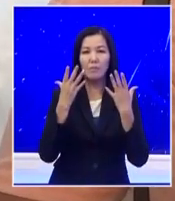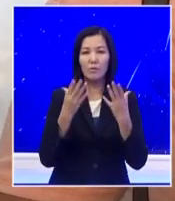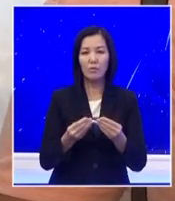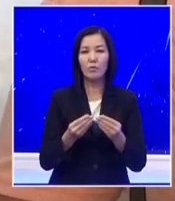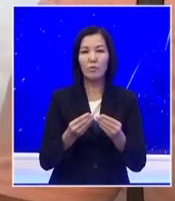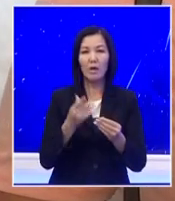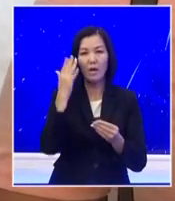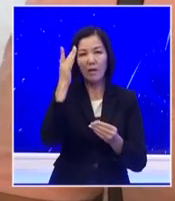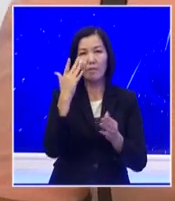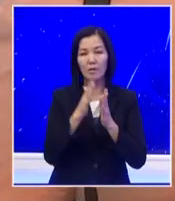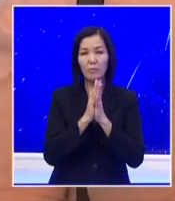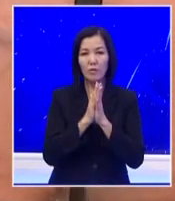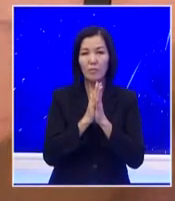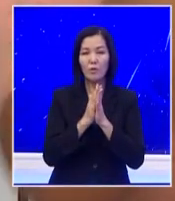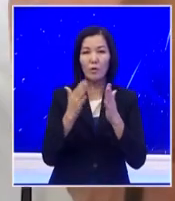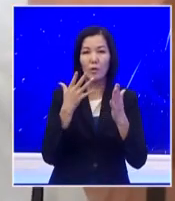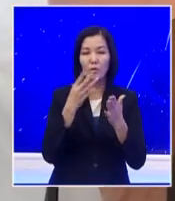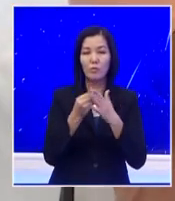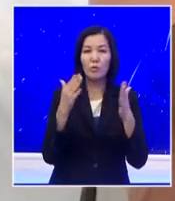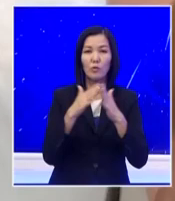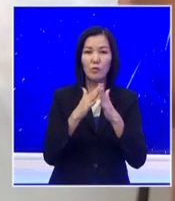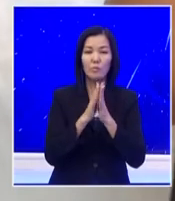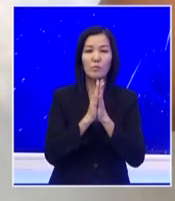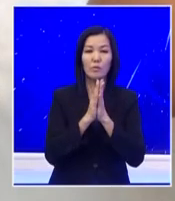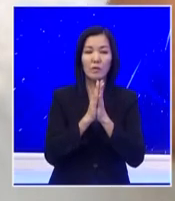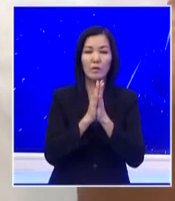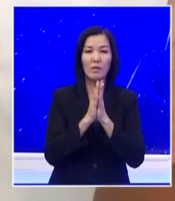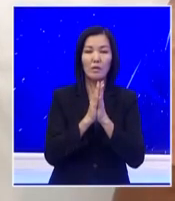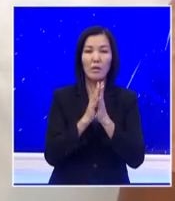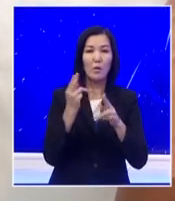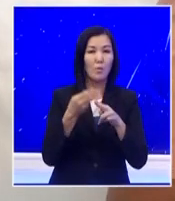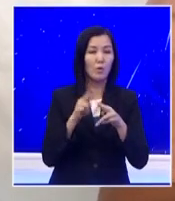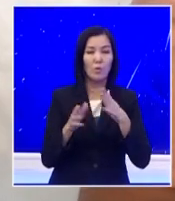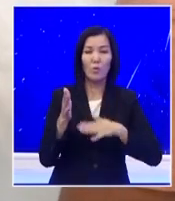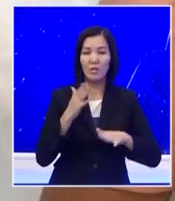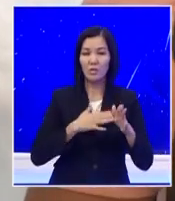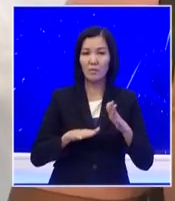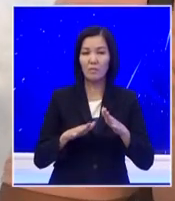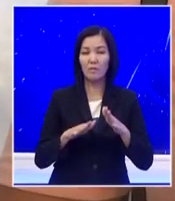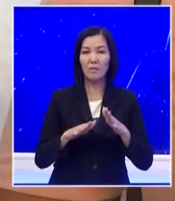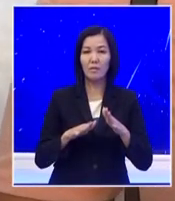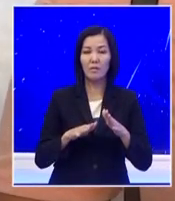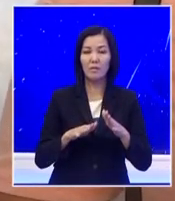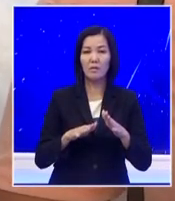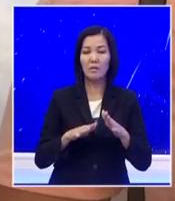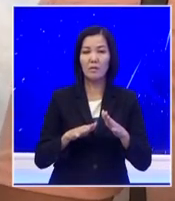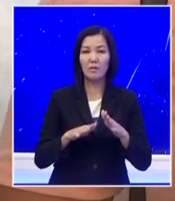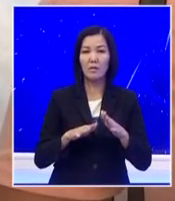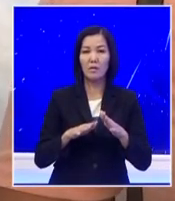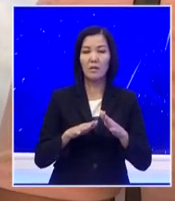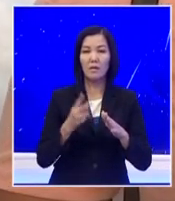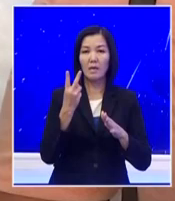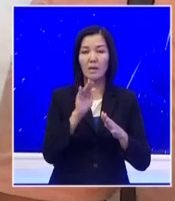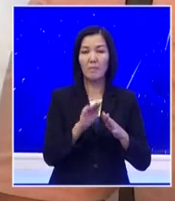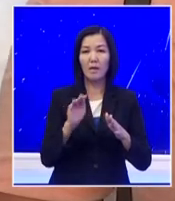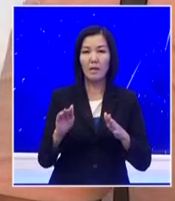осын айтатынбыз не? Үйіміз болса деп. Енді қуаныштымыз. Енді осы үйден, осы бала шағымды